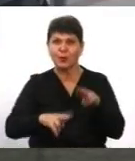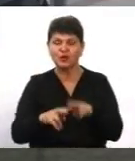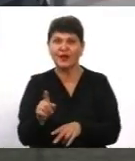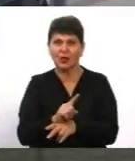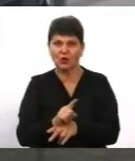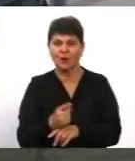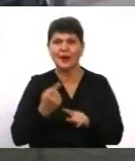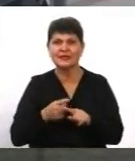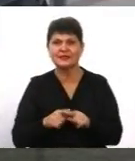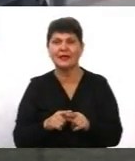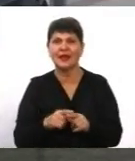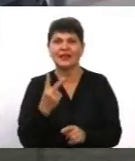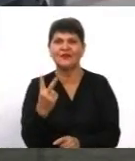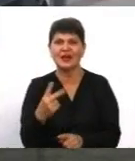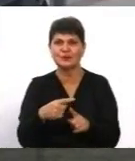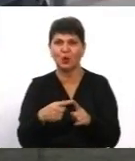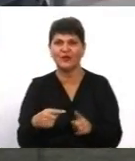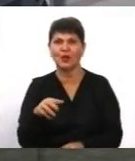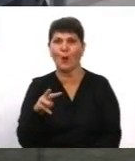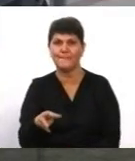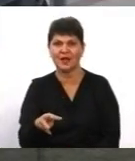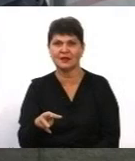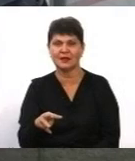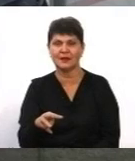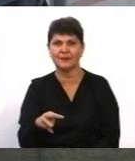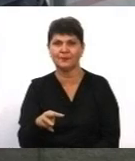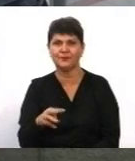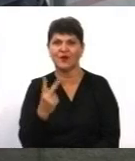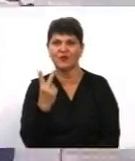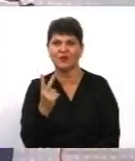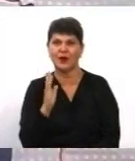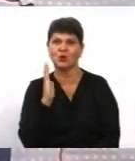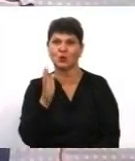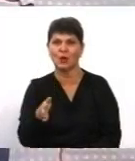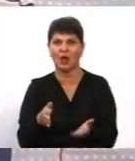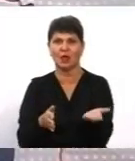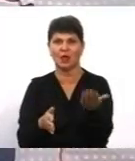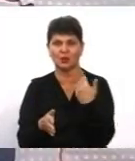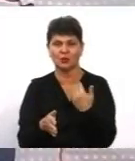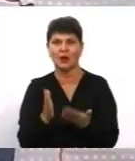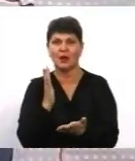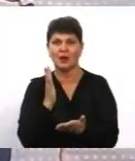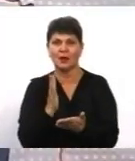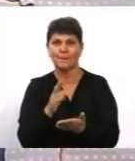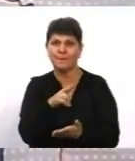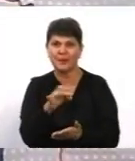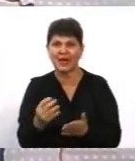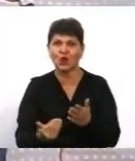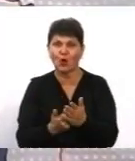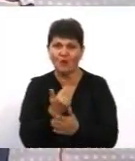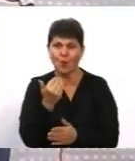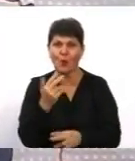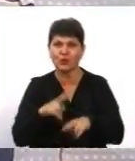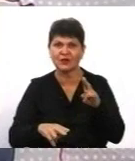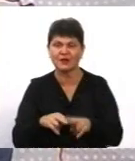2,5 метри в два напрямки. Це мінімум. Є при новому будівництві, є при реконструкції.